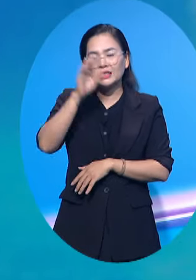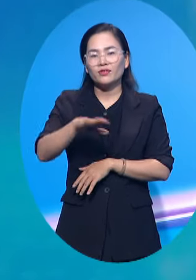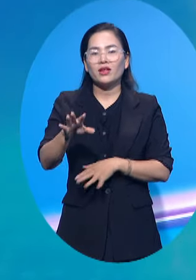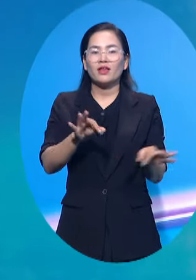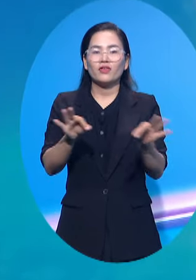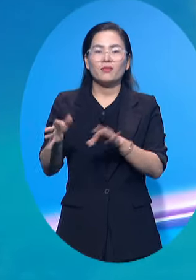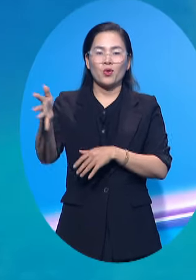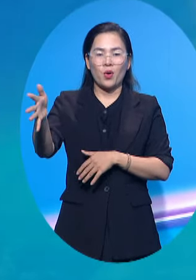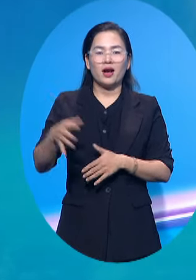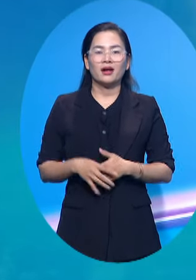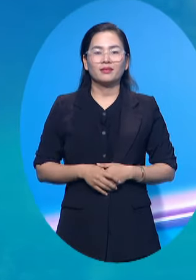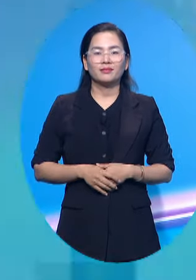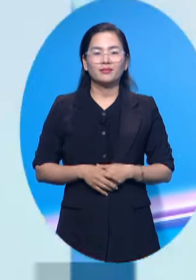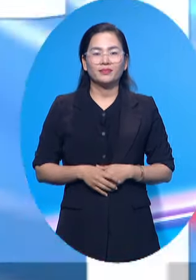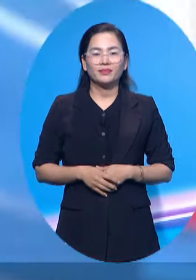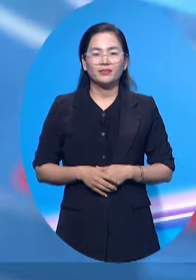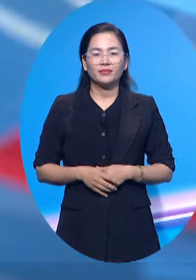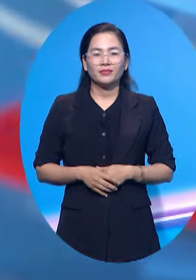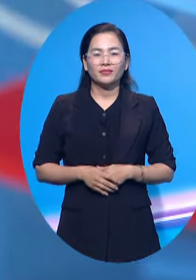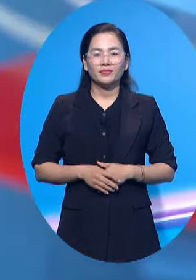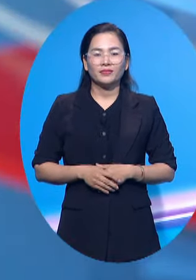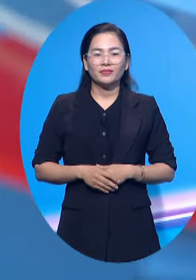bàn Thành phố Hồ Chí Minh.